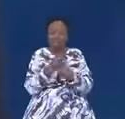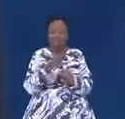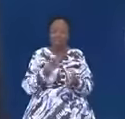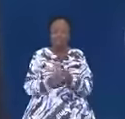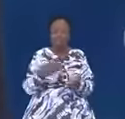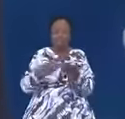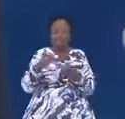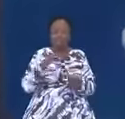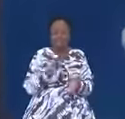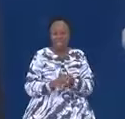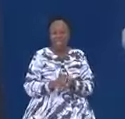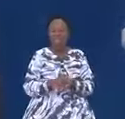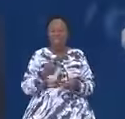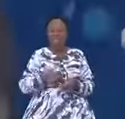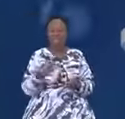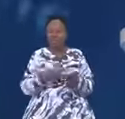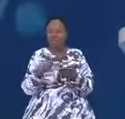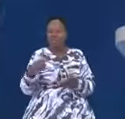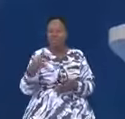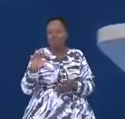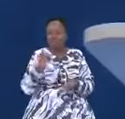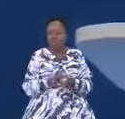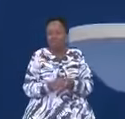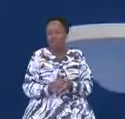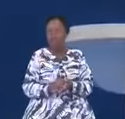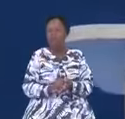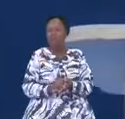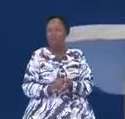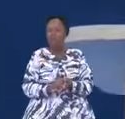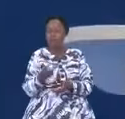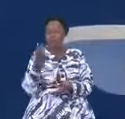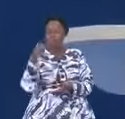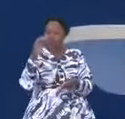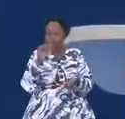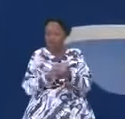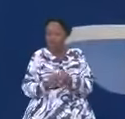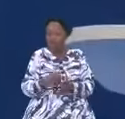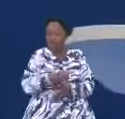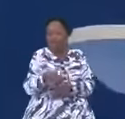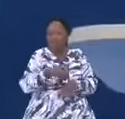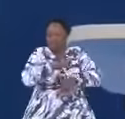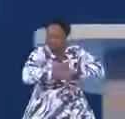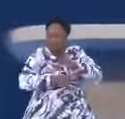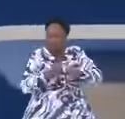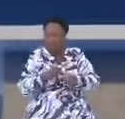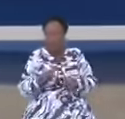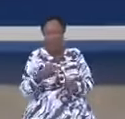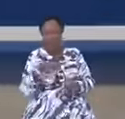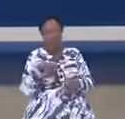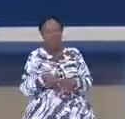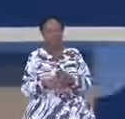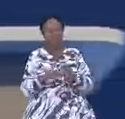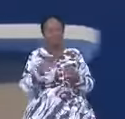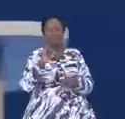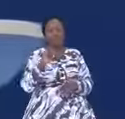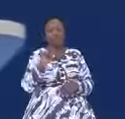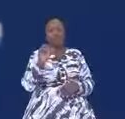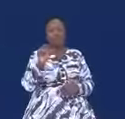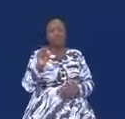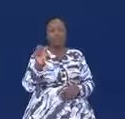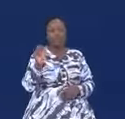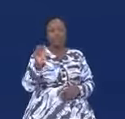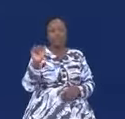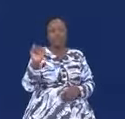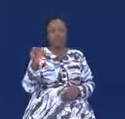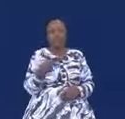conséquent de ces choses c'est qu'ils ont souffert voyons et sailly au chapitre 5 ans 9 e